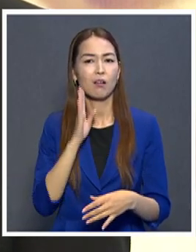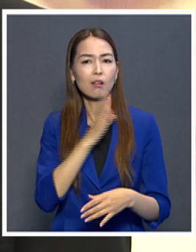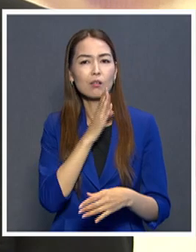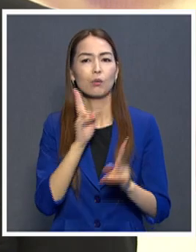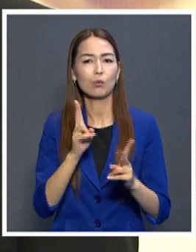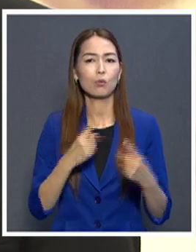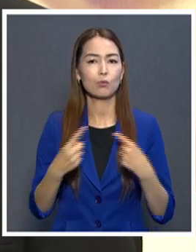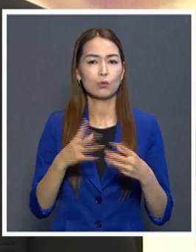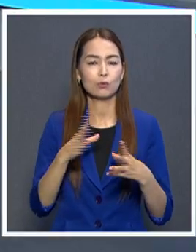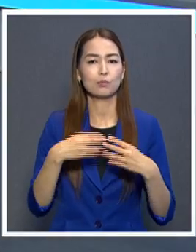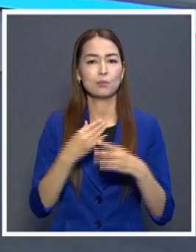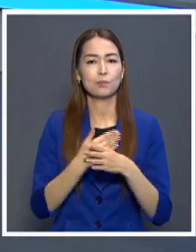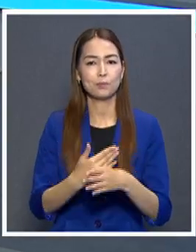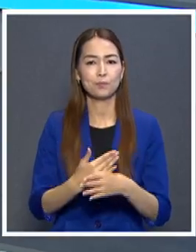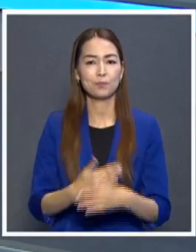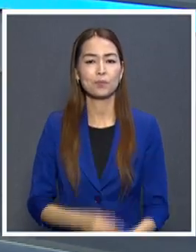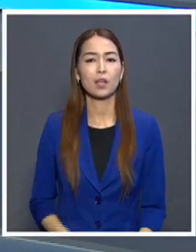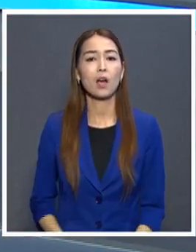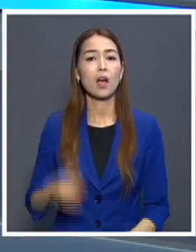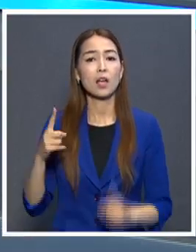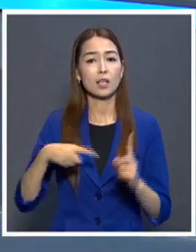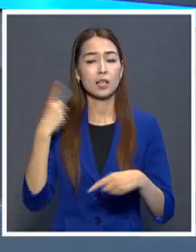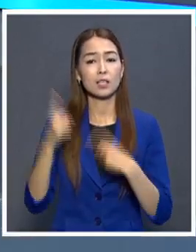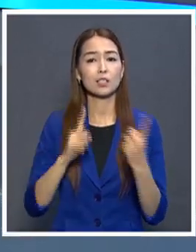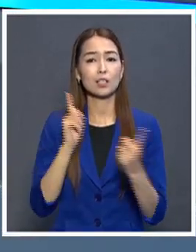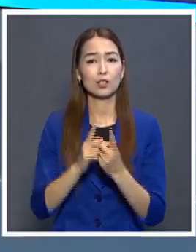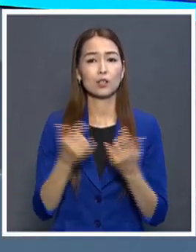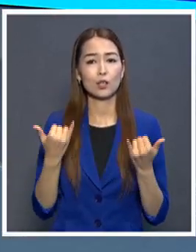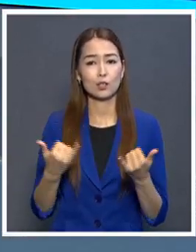ретіндегі ерлігі. Құрметті көрермен,